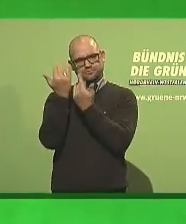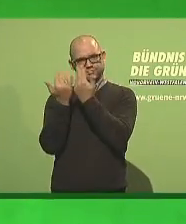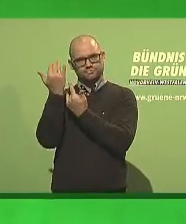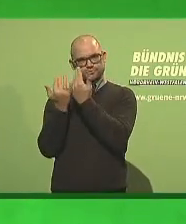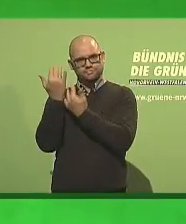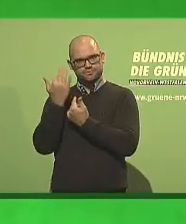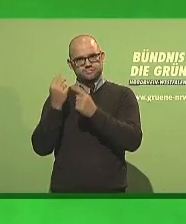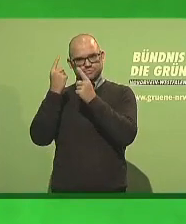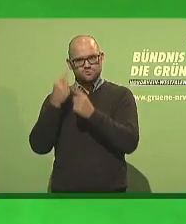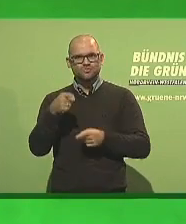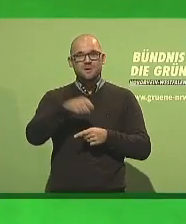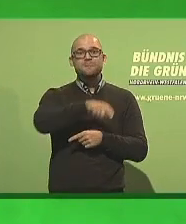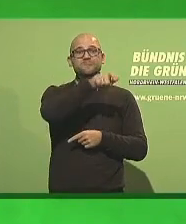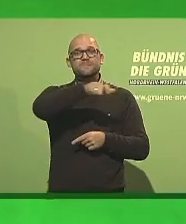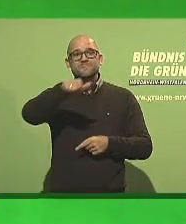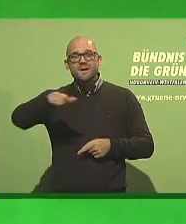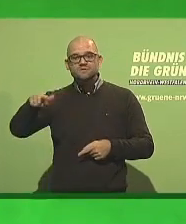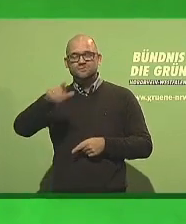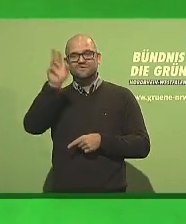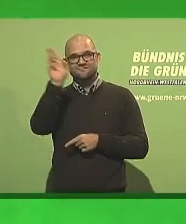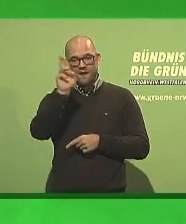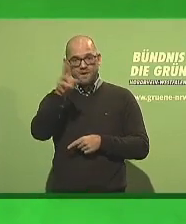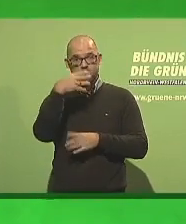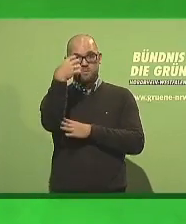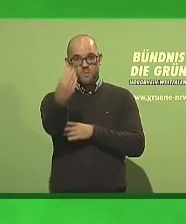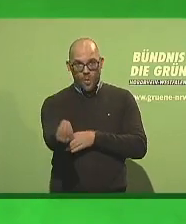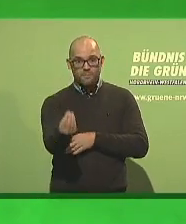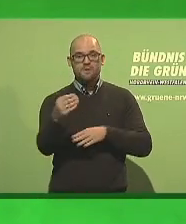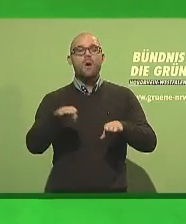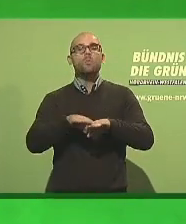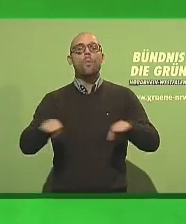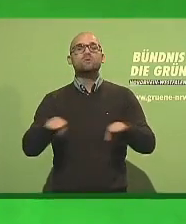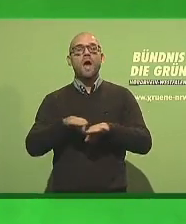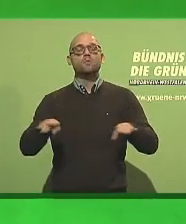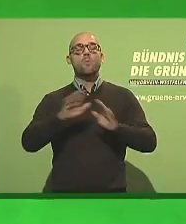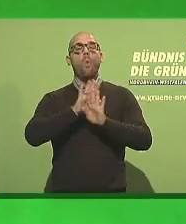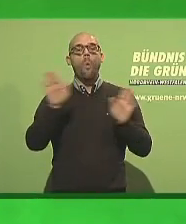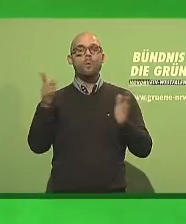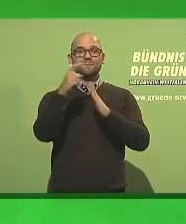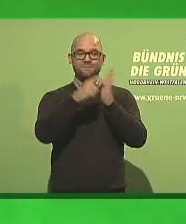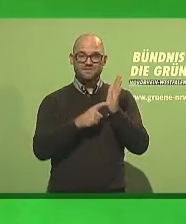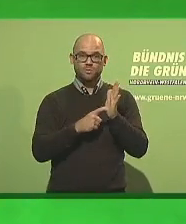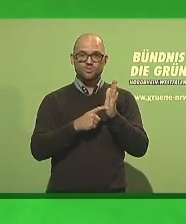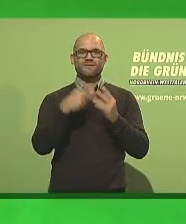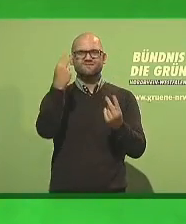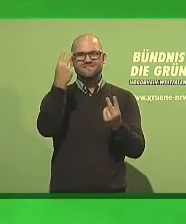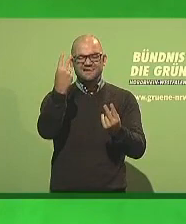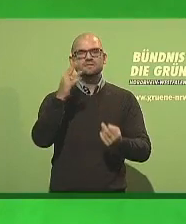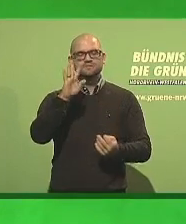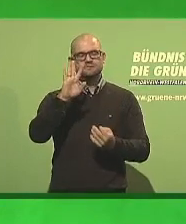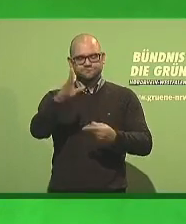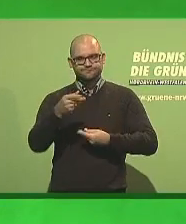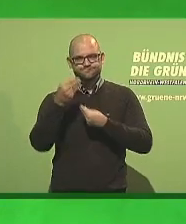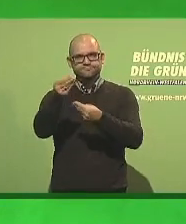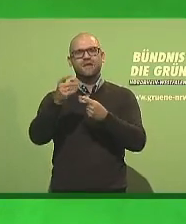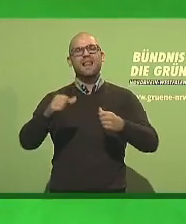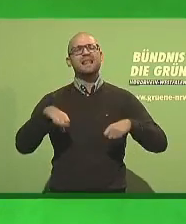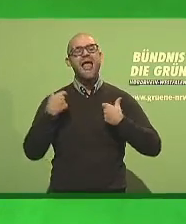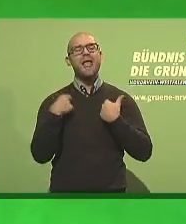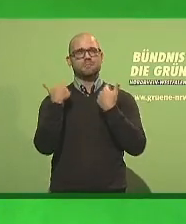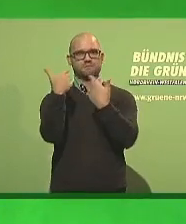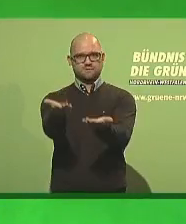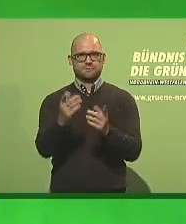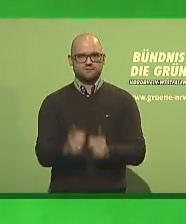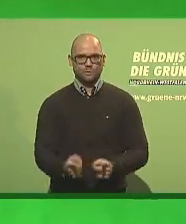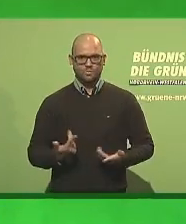einem solchen bedingungslosen Grundeinkommen auch ein Leben mit diesem bedingungslosen Grundeinkommen liefern können. Und das müssen wir